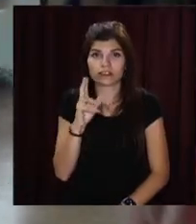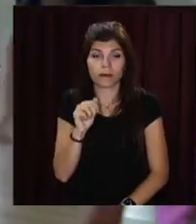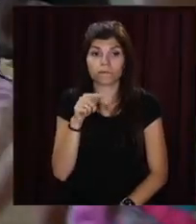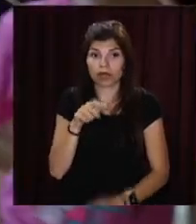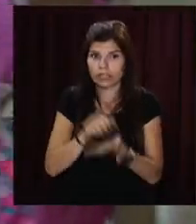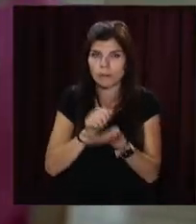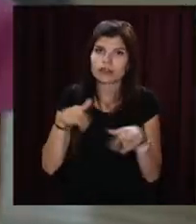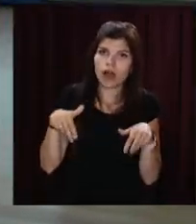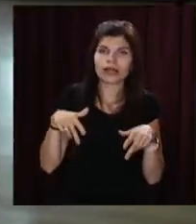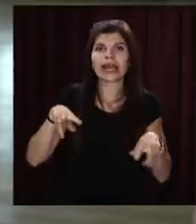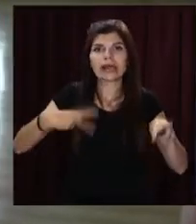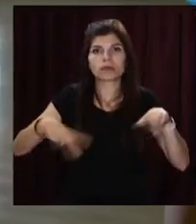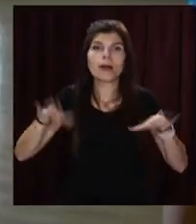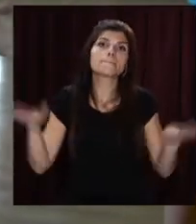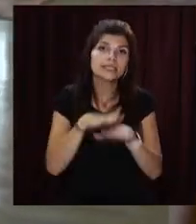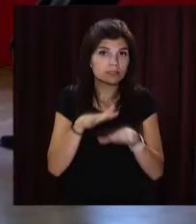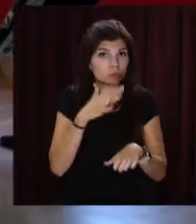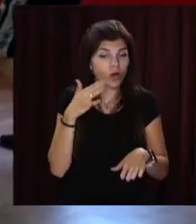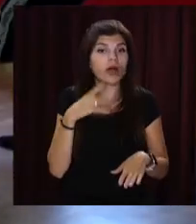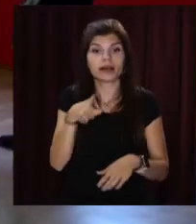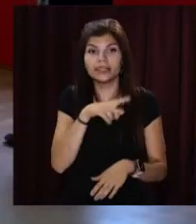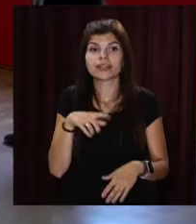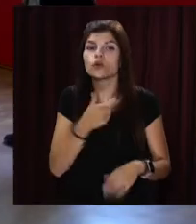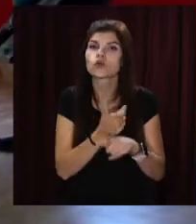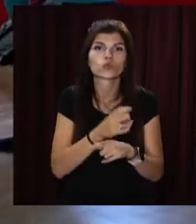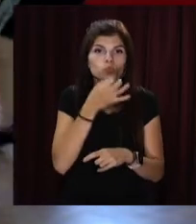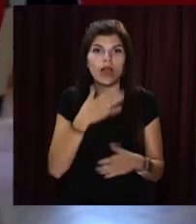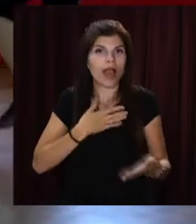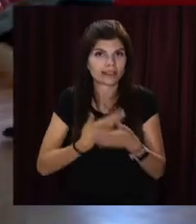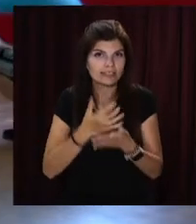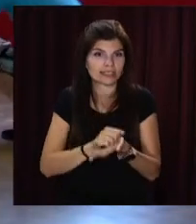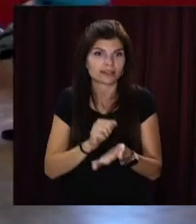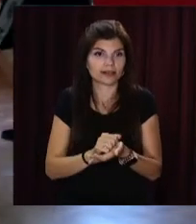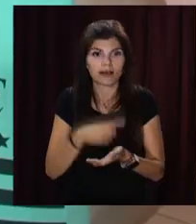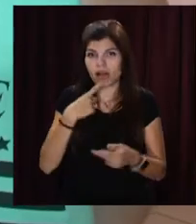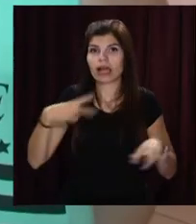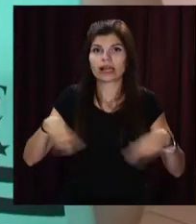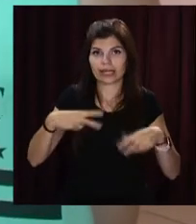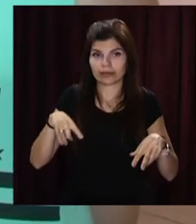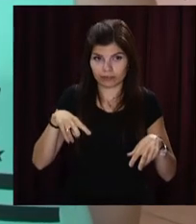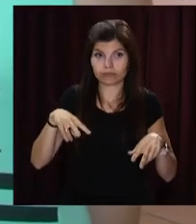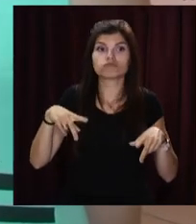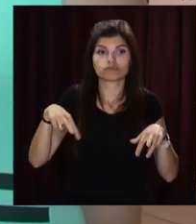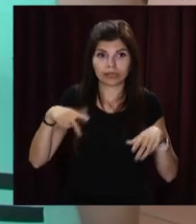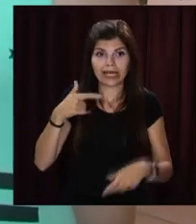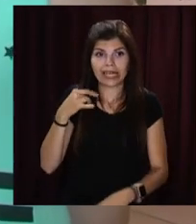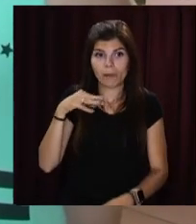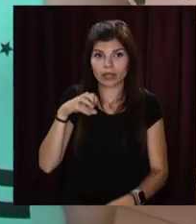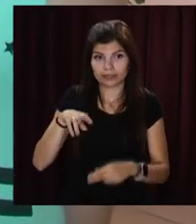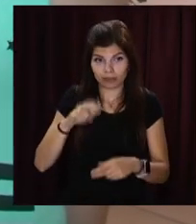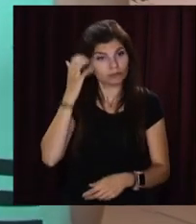позайматися танцями, гімнастикою, співами. Найбільше, кажуть вихованці, їм до вподоби активні заняття. Гімнастика, я